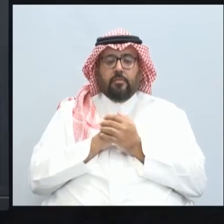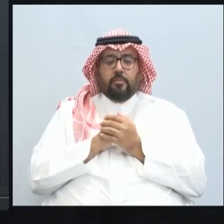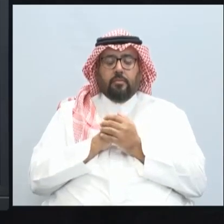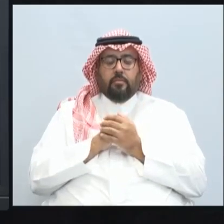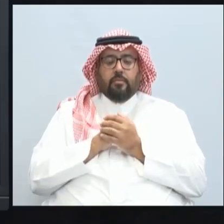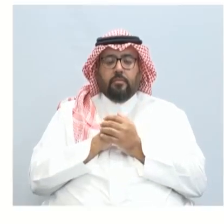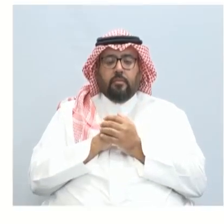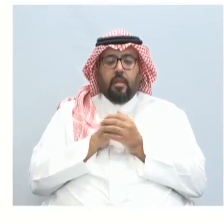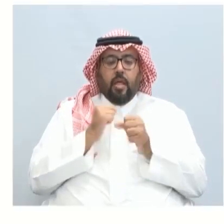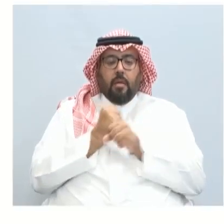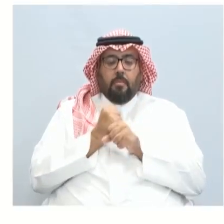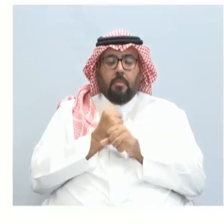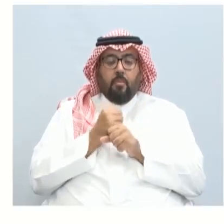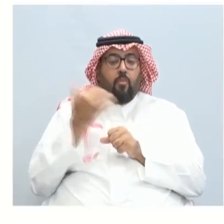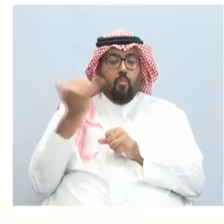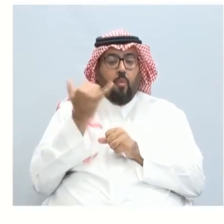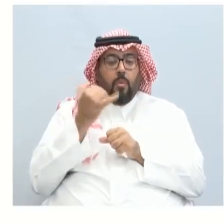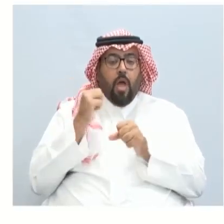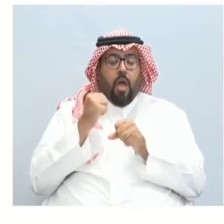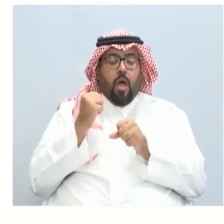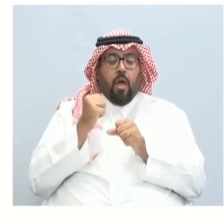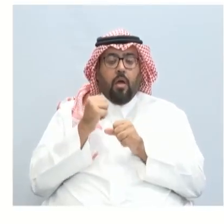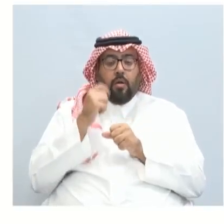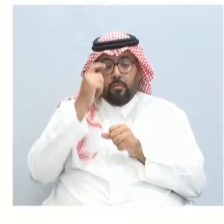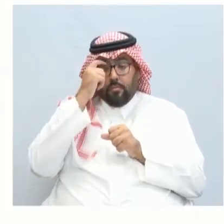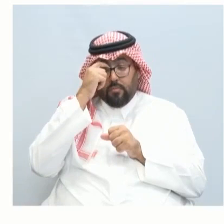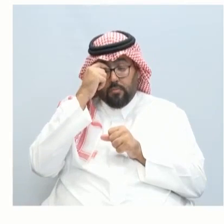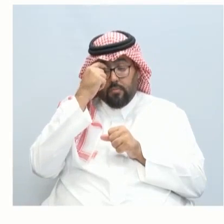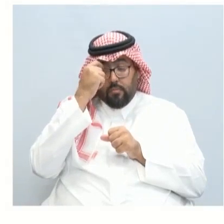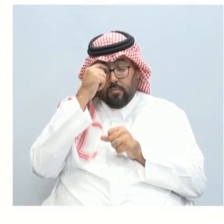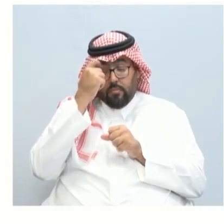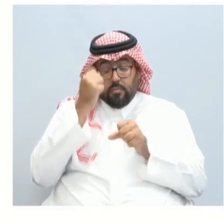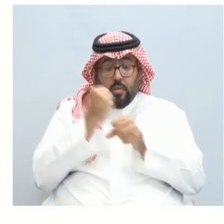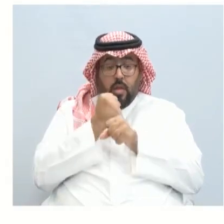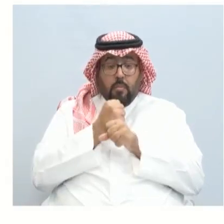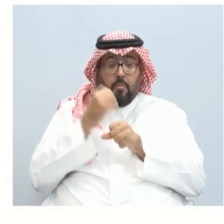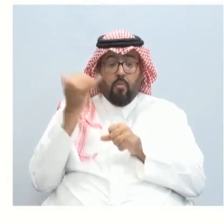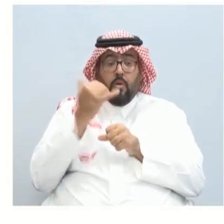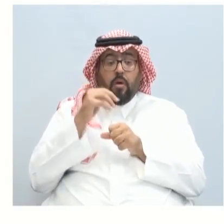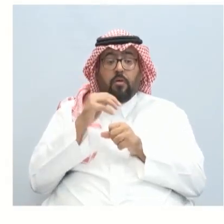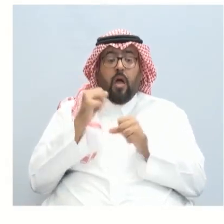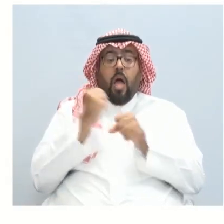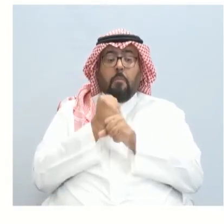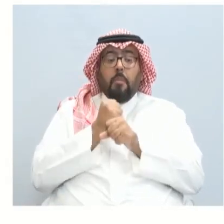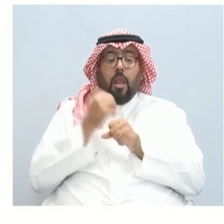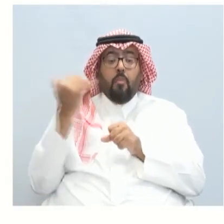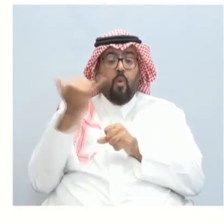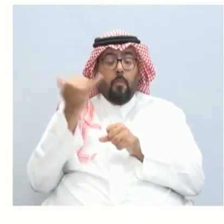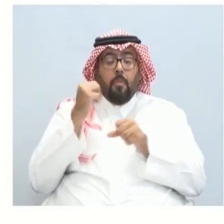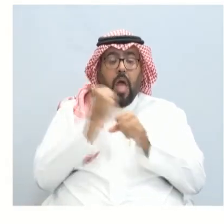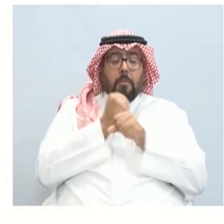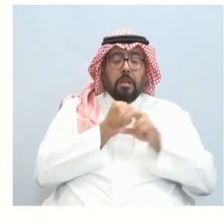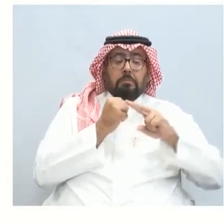لدينا اعمال مهمه او عمل مهم وعمل غير مهم